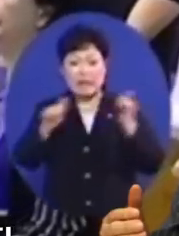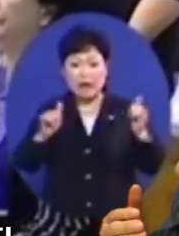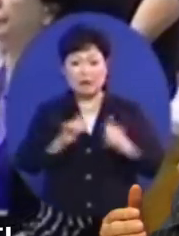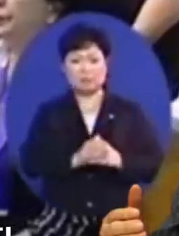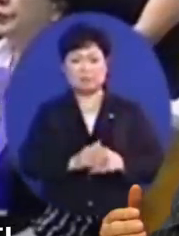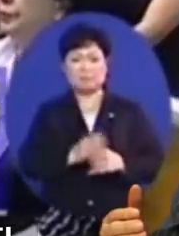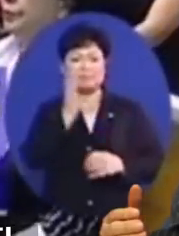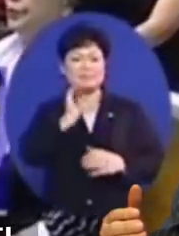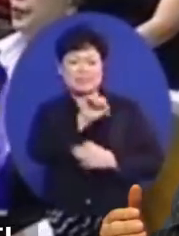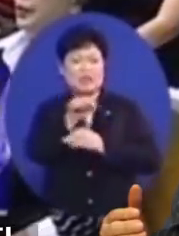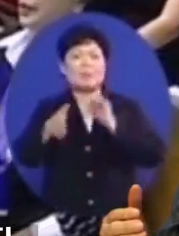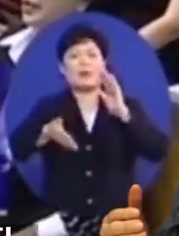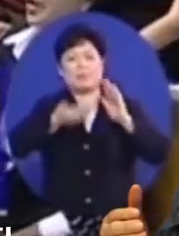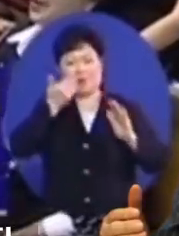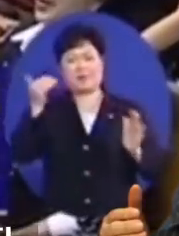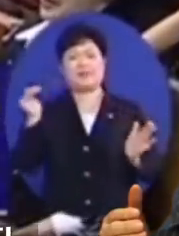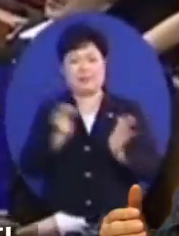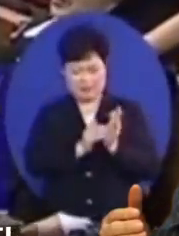그 열매를 먹으리라.